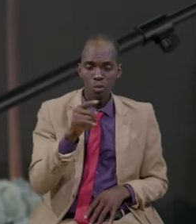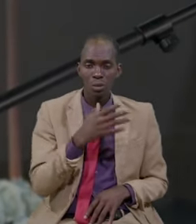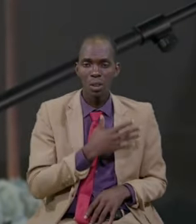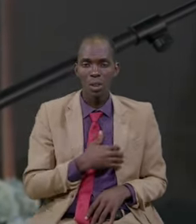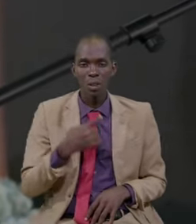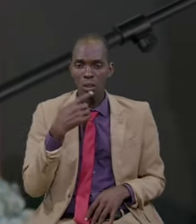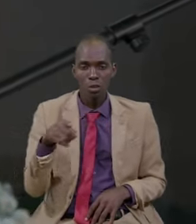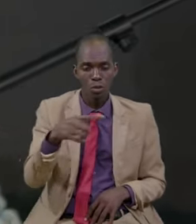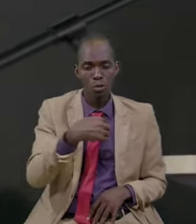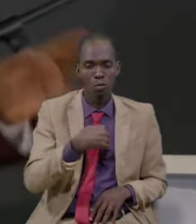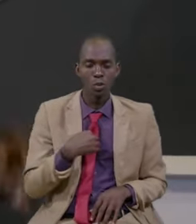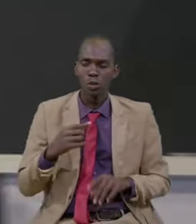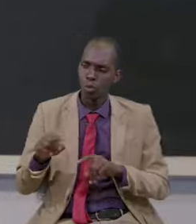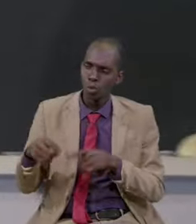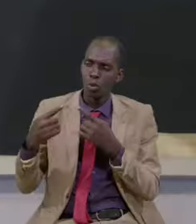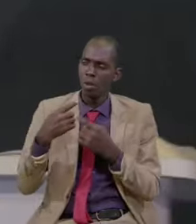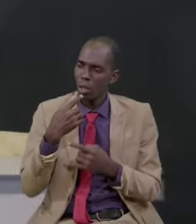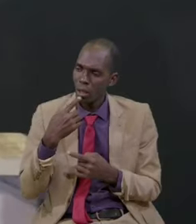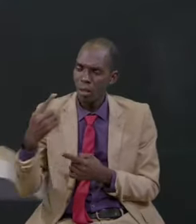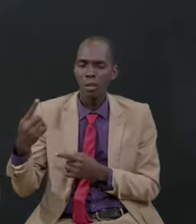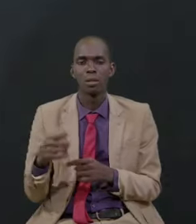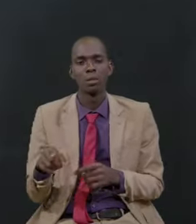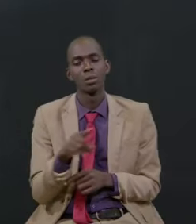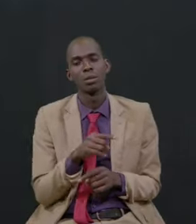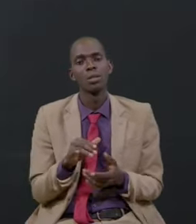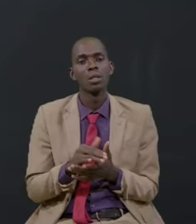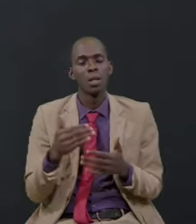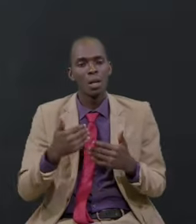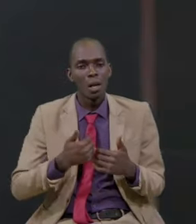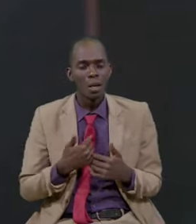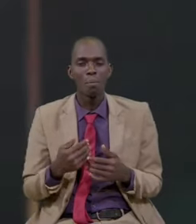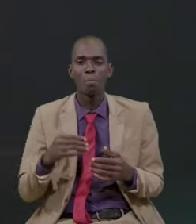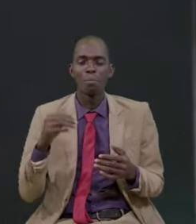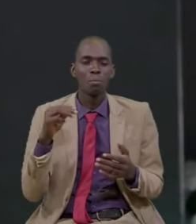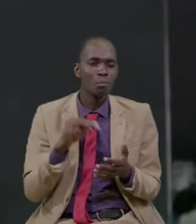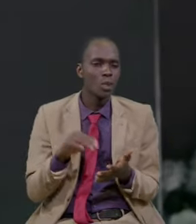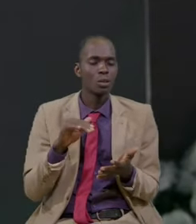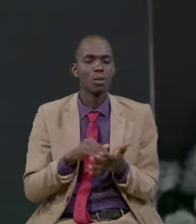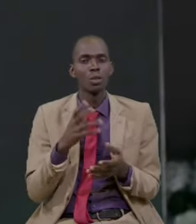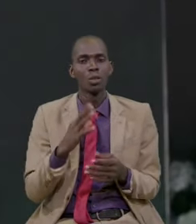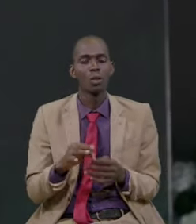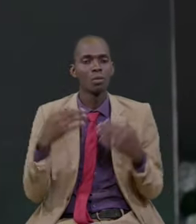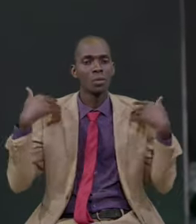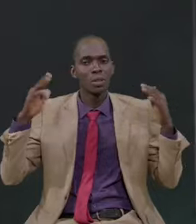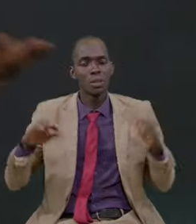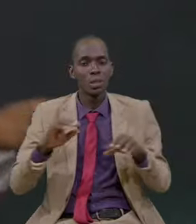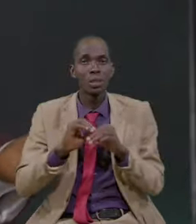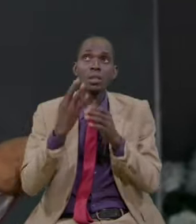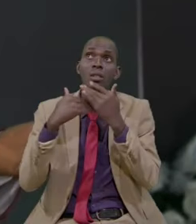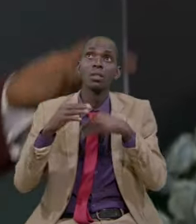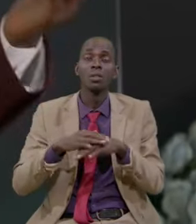va leur dire cela. Oh, il y a des milliers d'anges au ciel qui pouvaient les